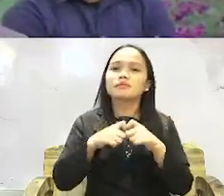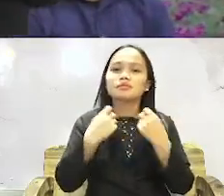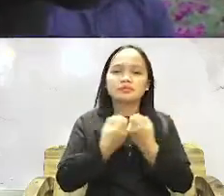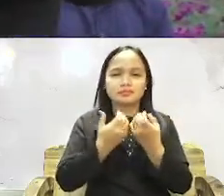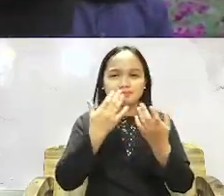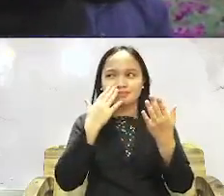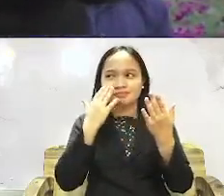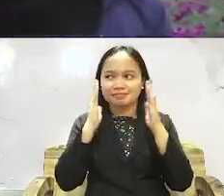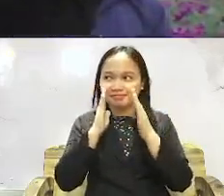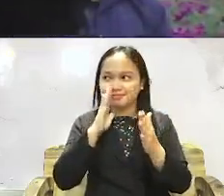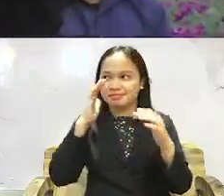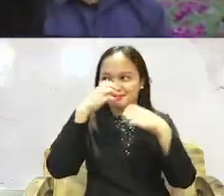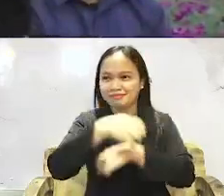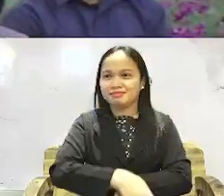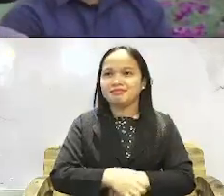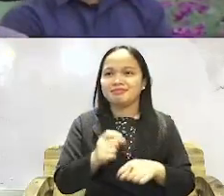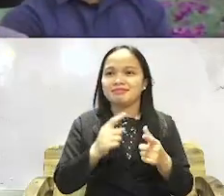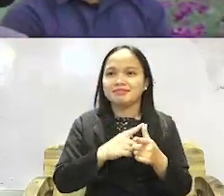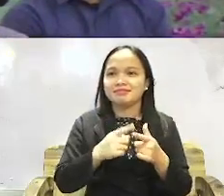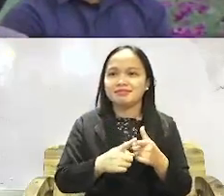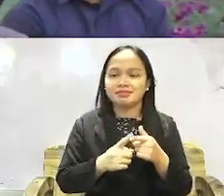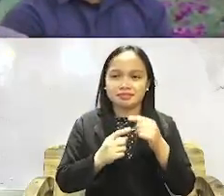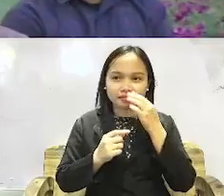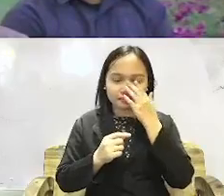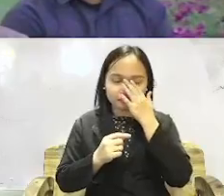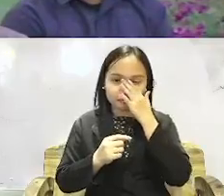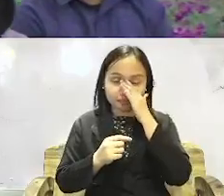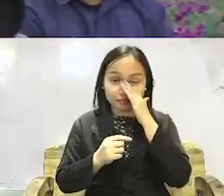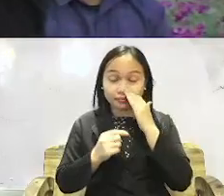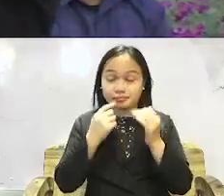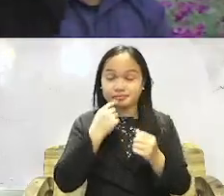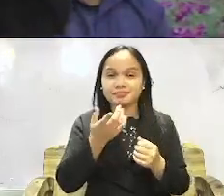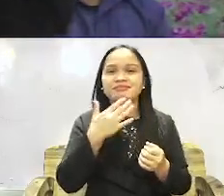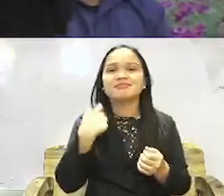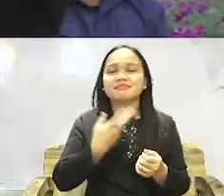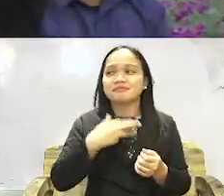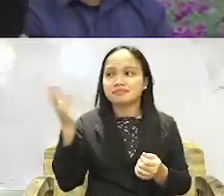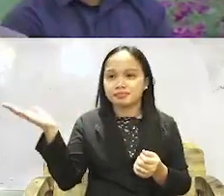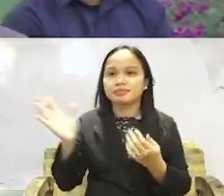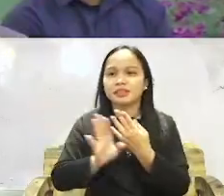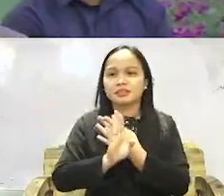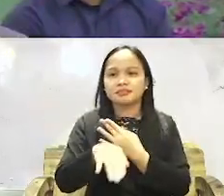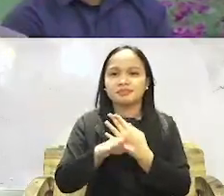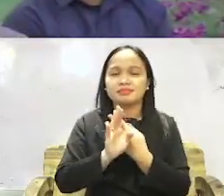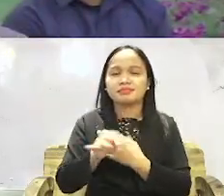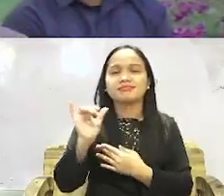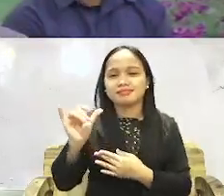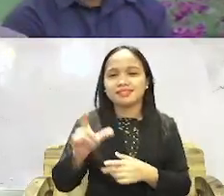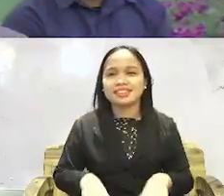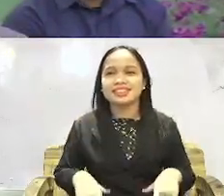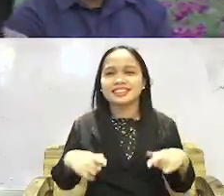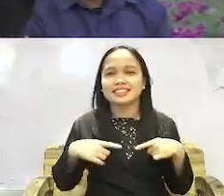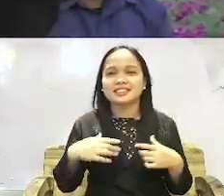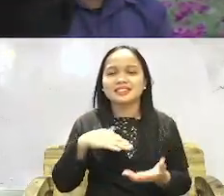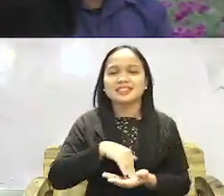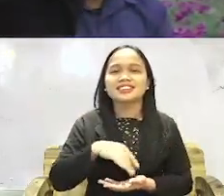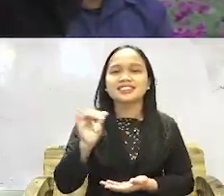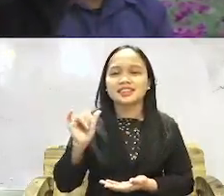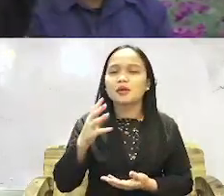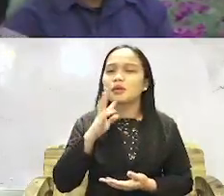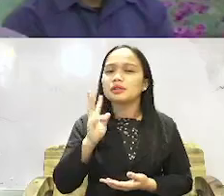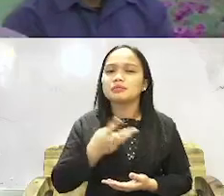good evening! Team Focus, good evening! Sa wakas, nagbalik. Yes, nagbalik. Okay na po. Nabuhay muli. Welcome back, Brother